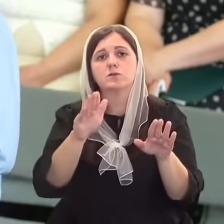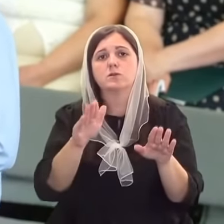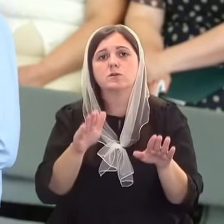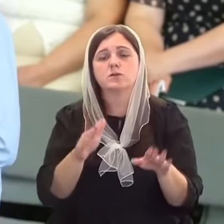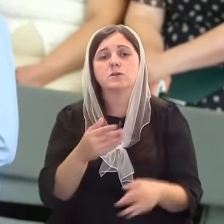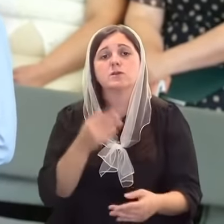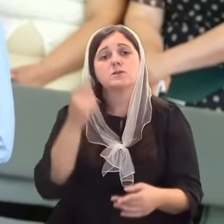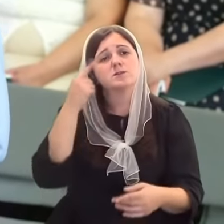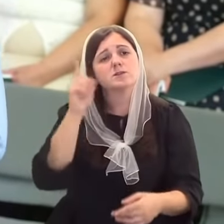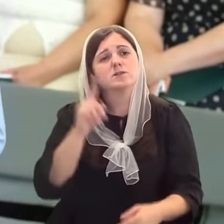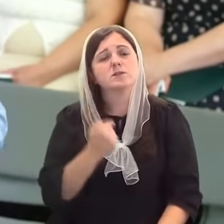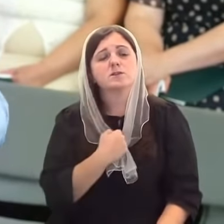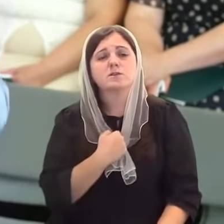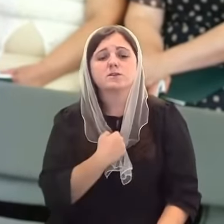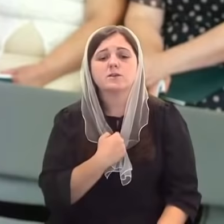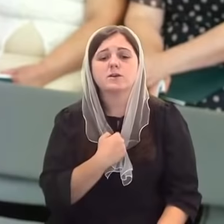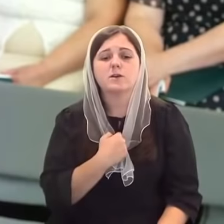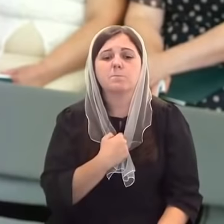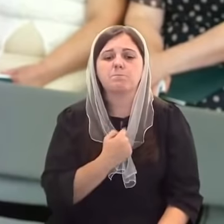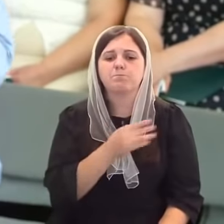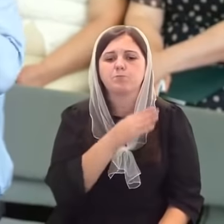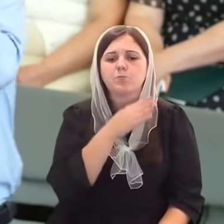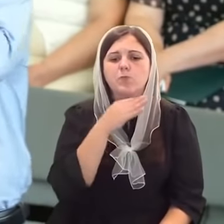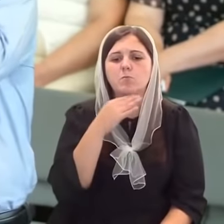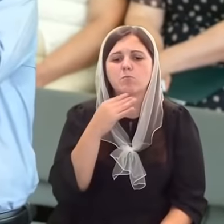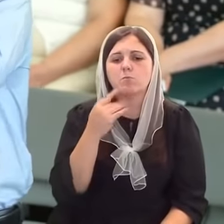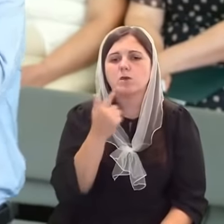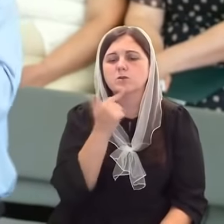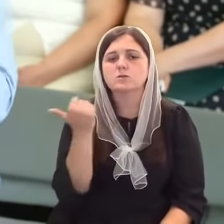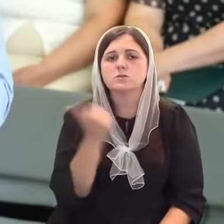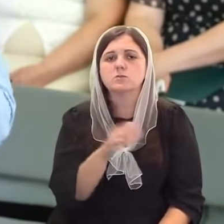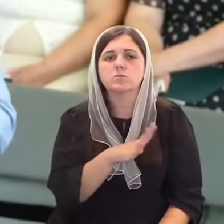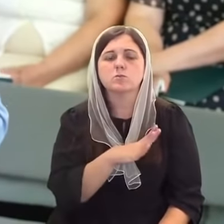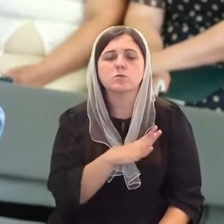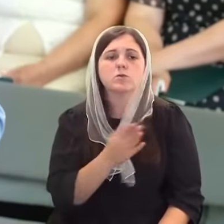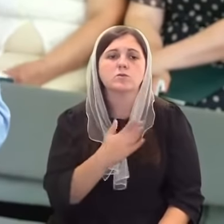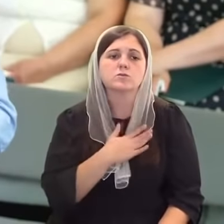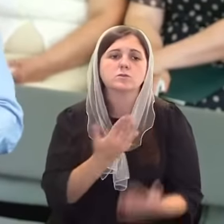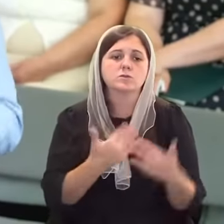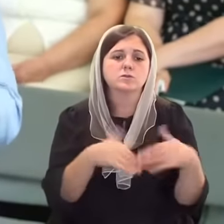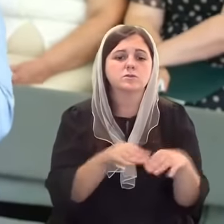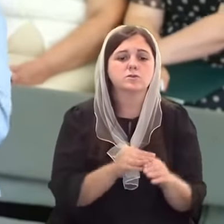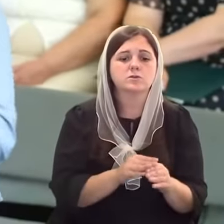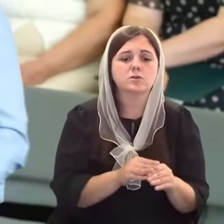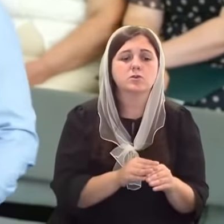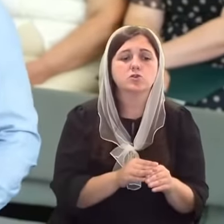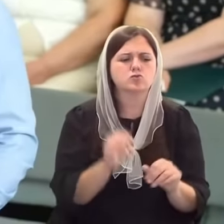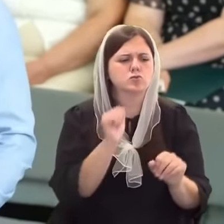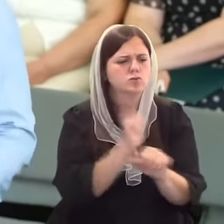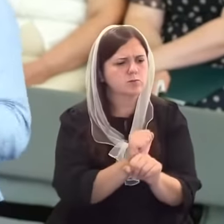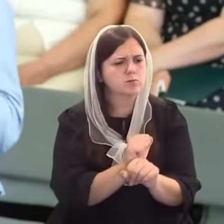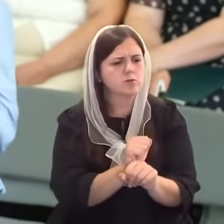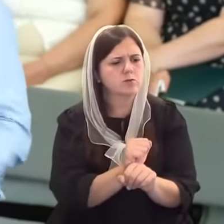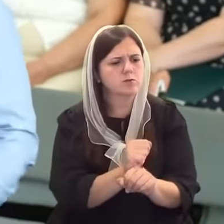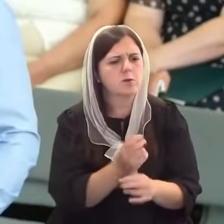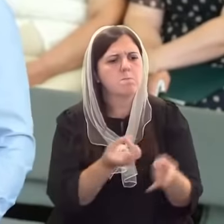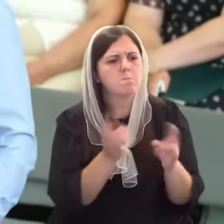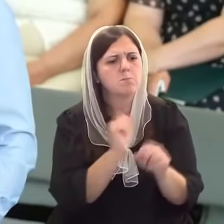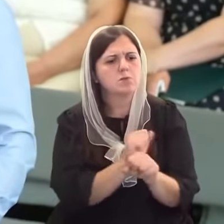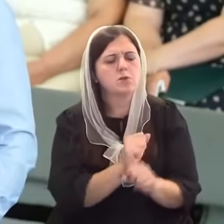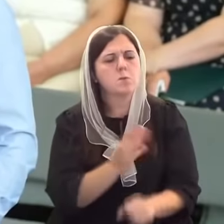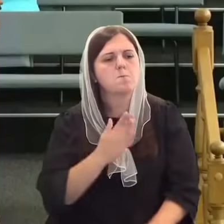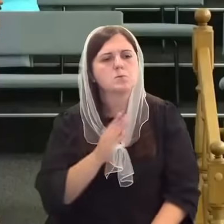И знаете, я несколько недель был в одной семье, я говорил одному сыну: перестань грубить